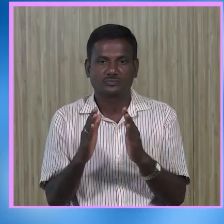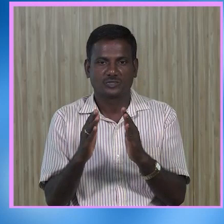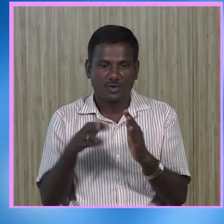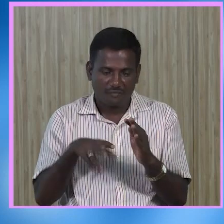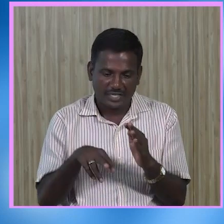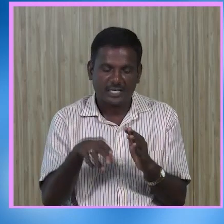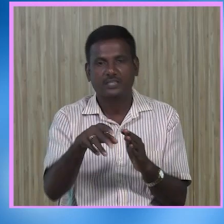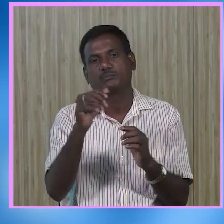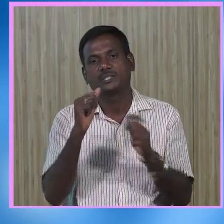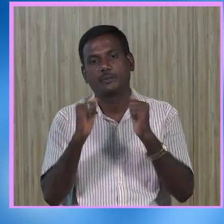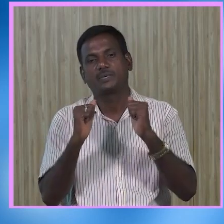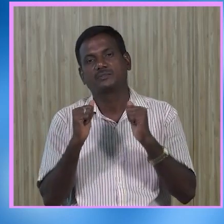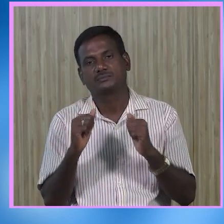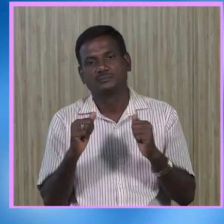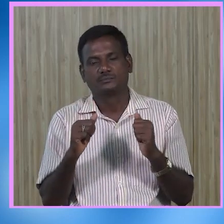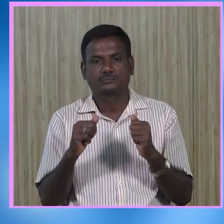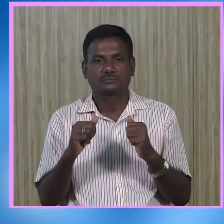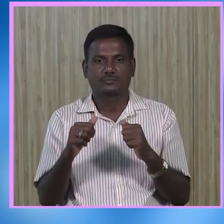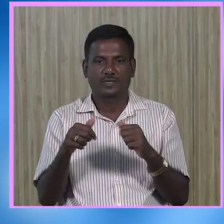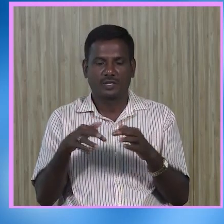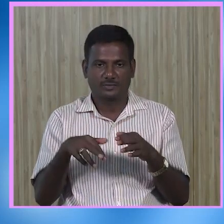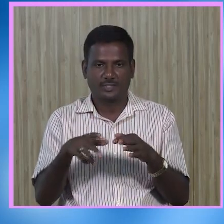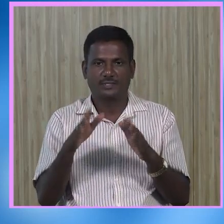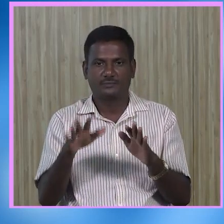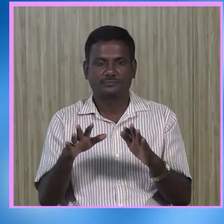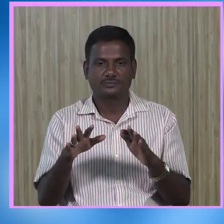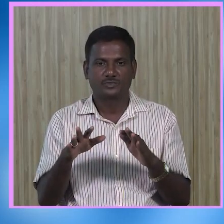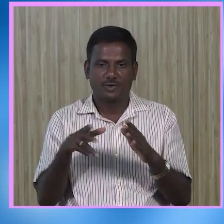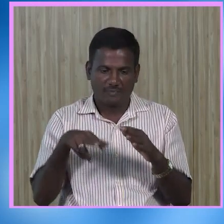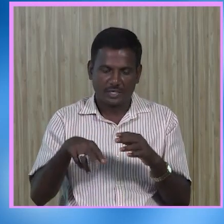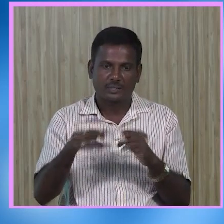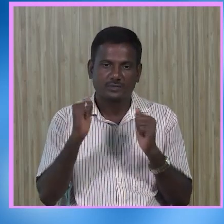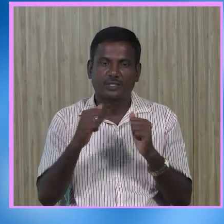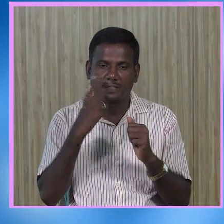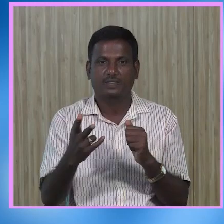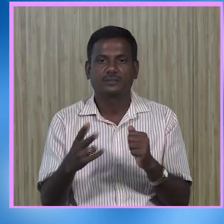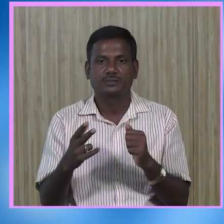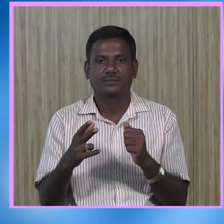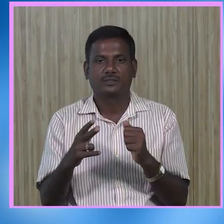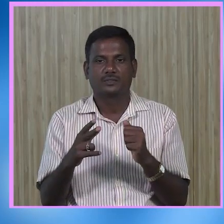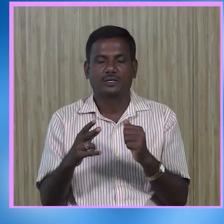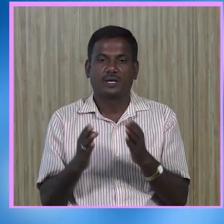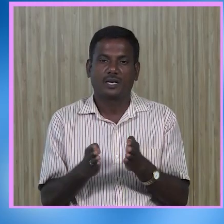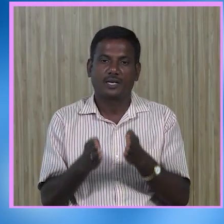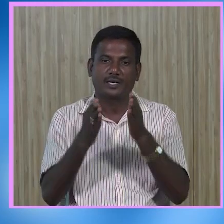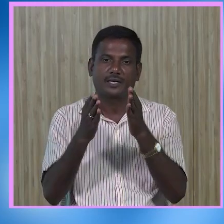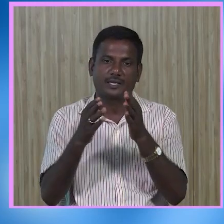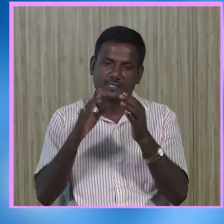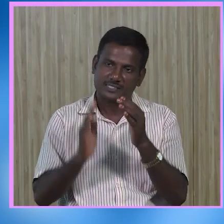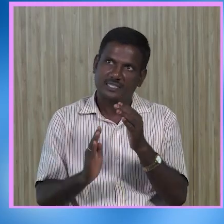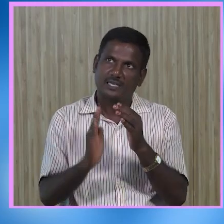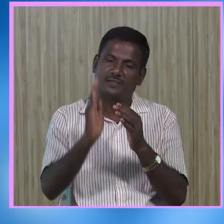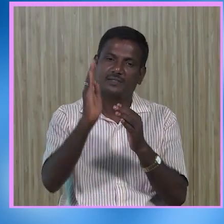வழி நடத்து அமைப்பு எப்படி சொல்லுவாங்க. இந்த வழிகாட்டு அமைப்பு அல்லது வழி நடத்து அமைப்பில் என்ன இருக்கும் அப்படின்னா, ராக்கெட் செல்ல